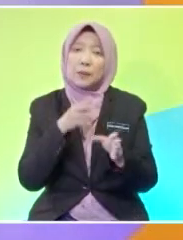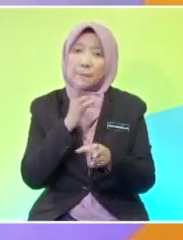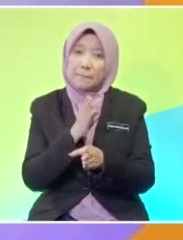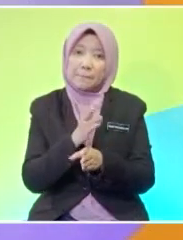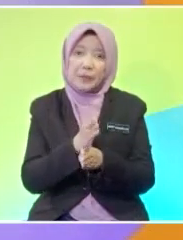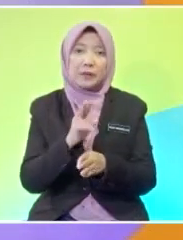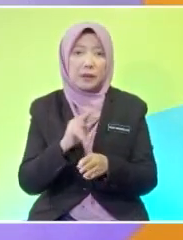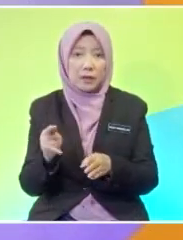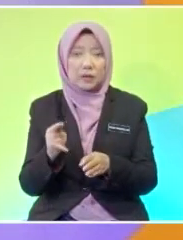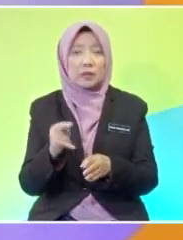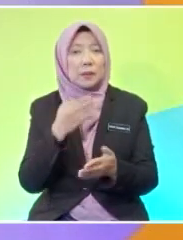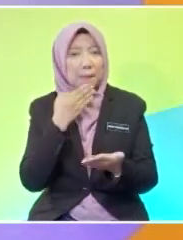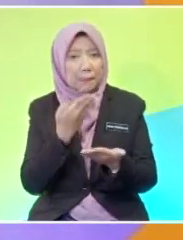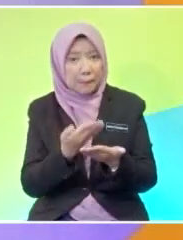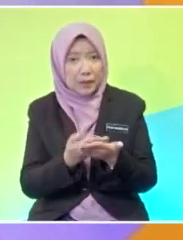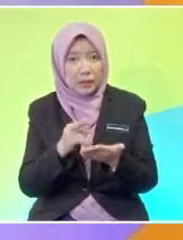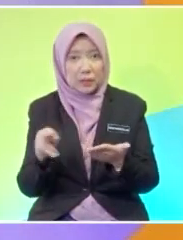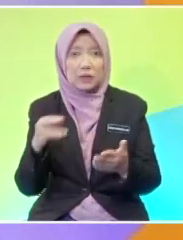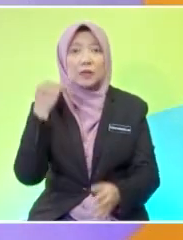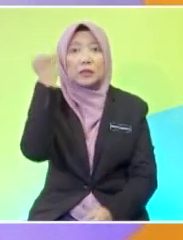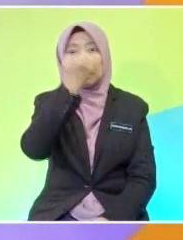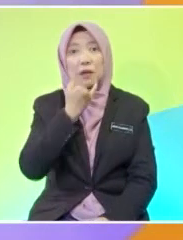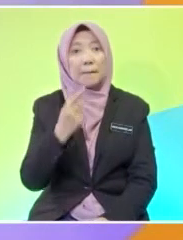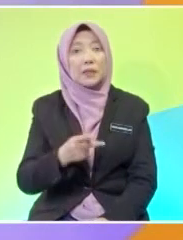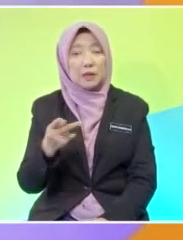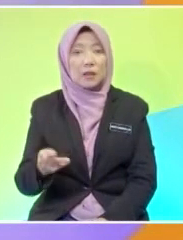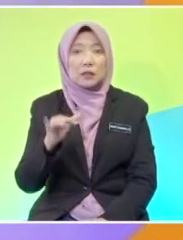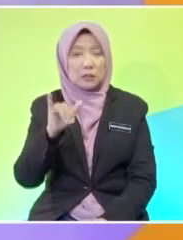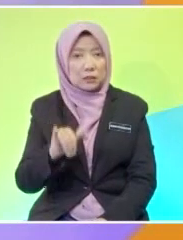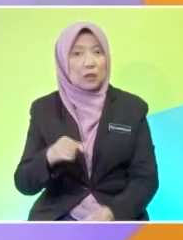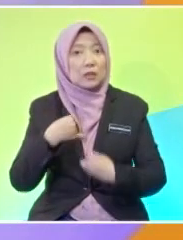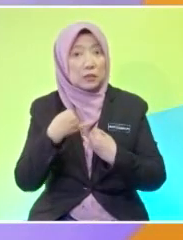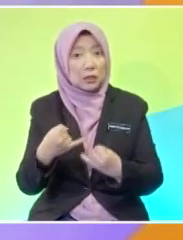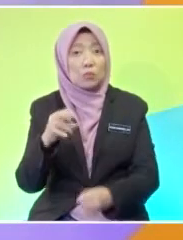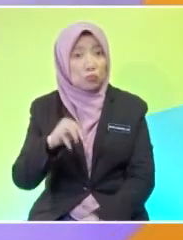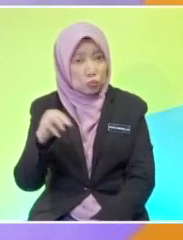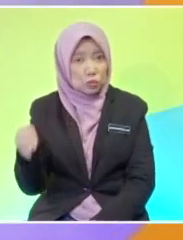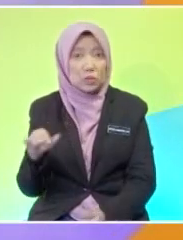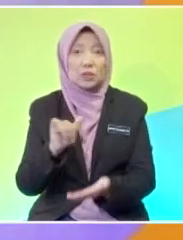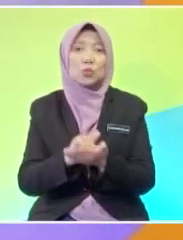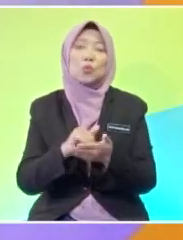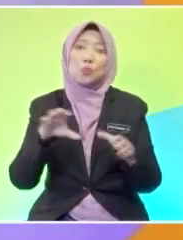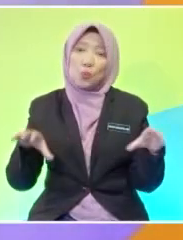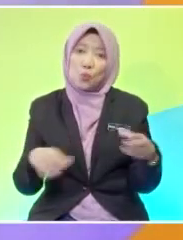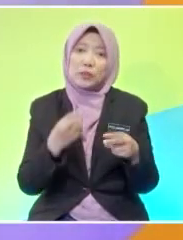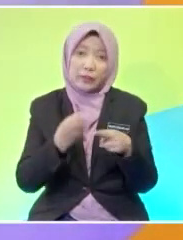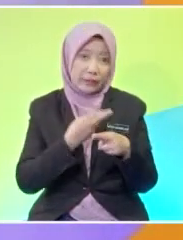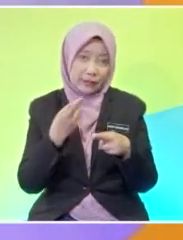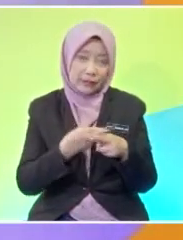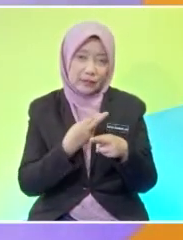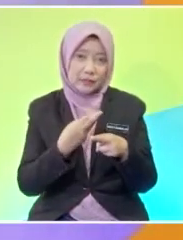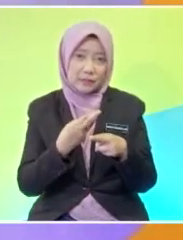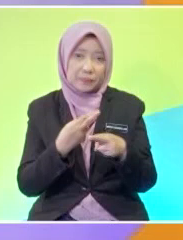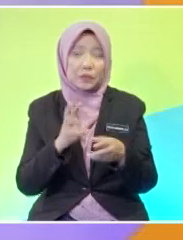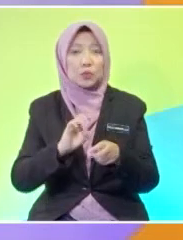keindahan ya Dan sesuatu perkara yang ingin dia lakukan Nggak ringkaskan ingin orang kata